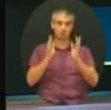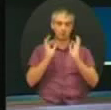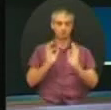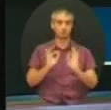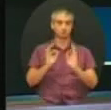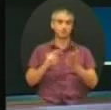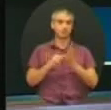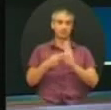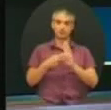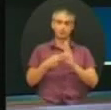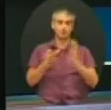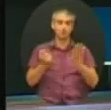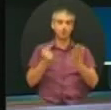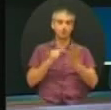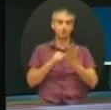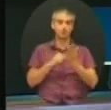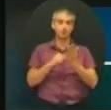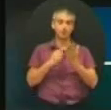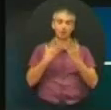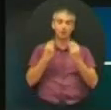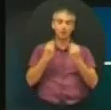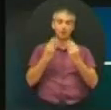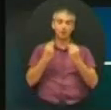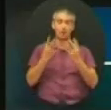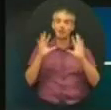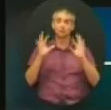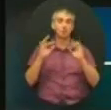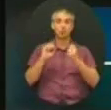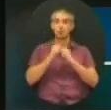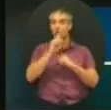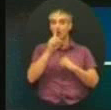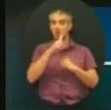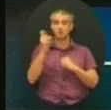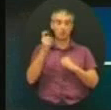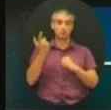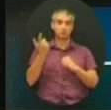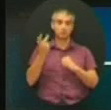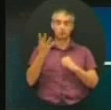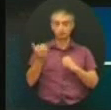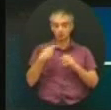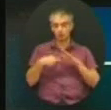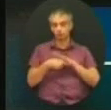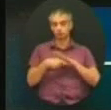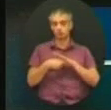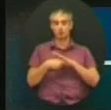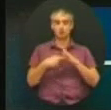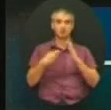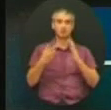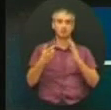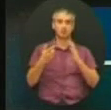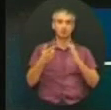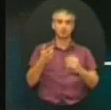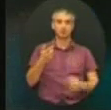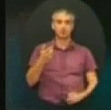או משרות פוליטיות, אלא הרבה, עשרות, אולי מאות פקידים שלקחו שוחד. לא שר ידלין, סליחה. היה